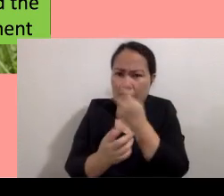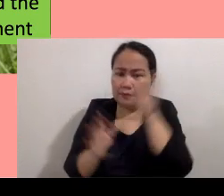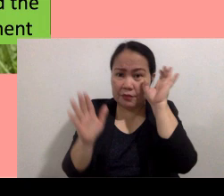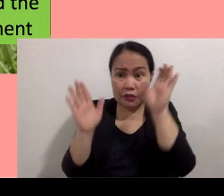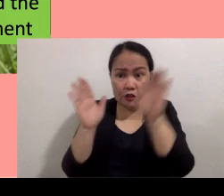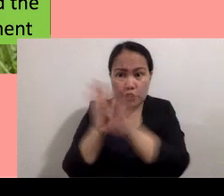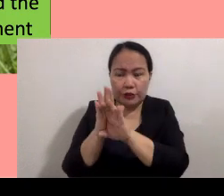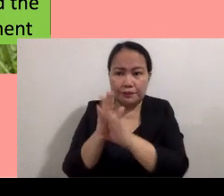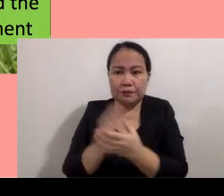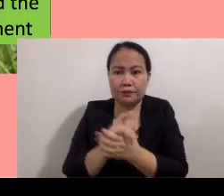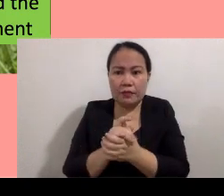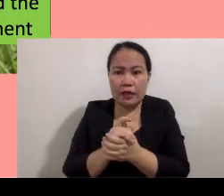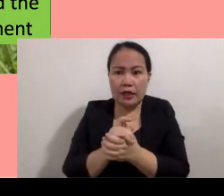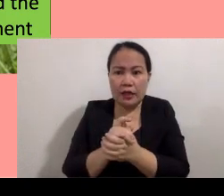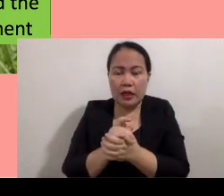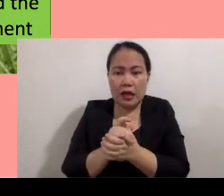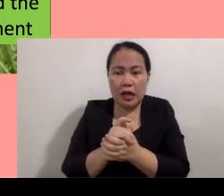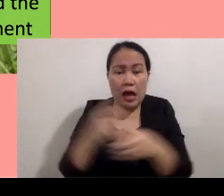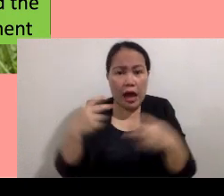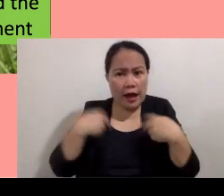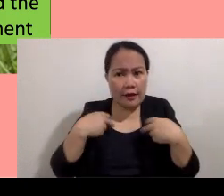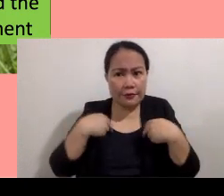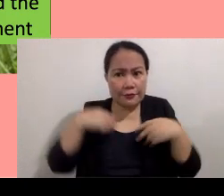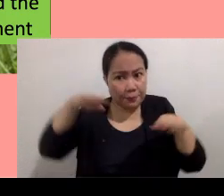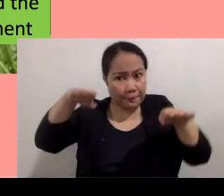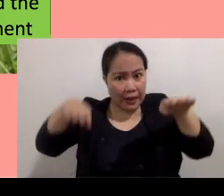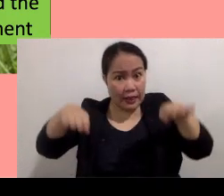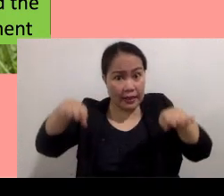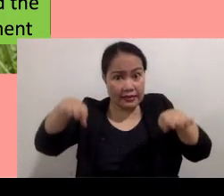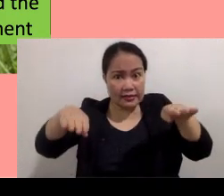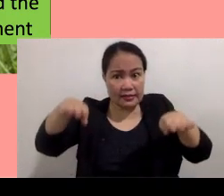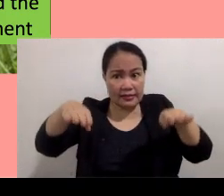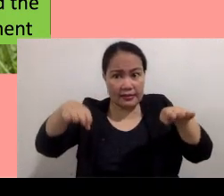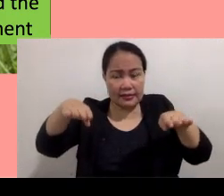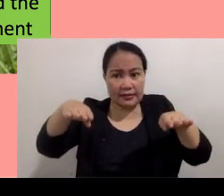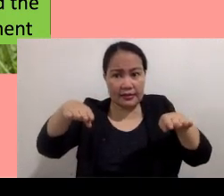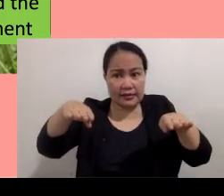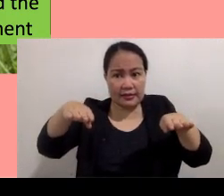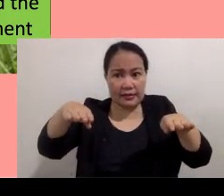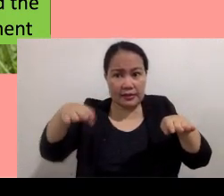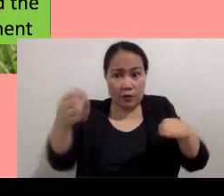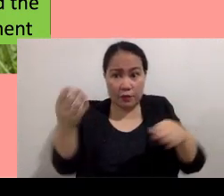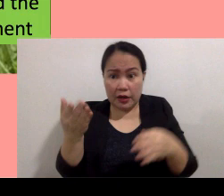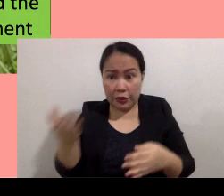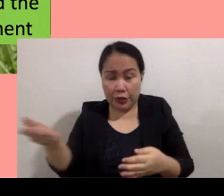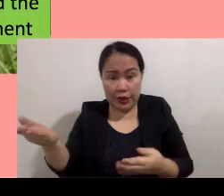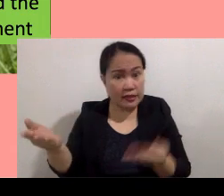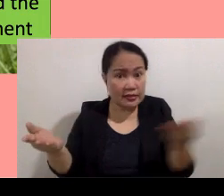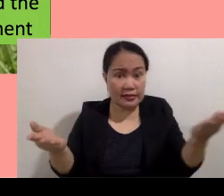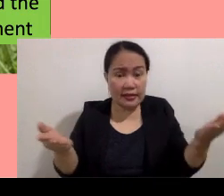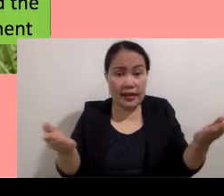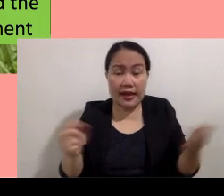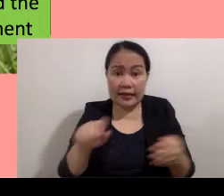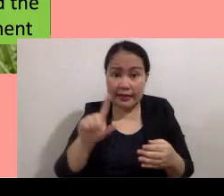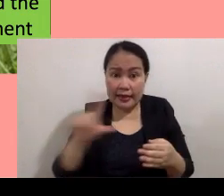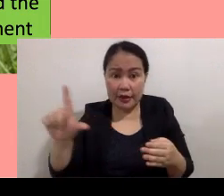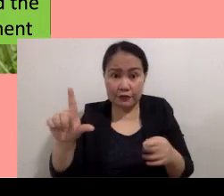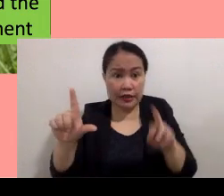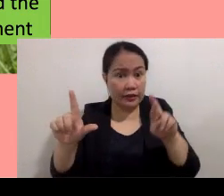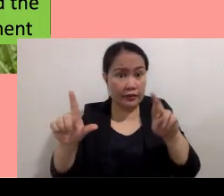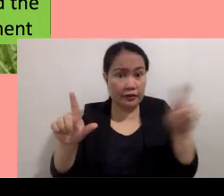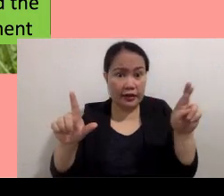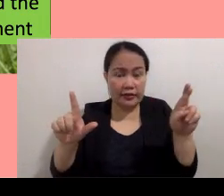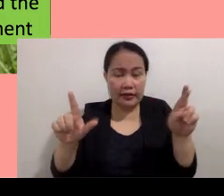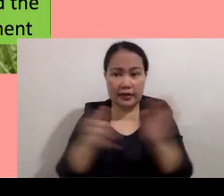Kung tingnan natin ang larawan, makikita natin ang pagkakaroon ng balanse ng mga bagay na nasa kaliwa